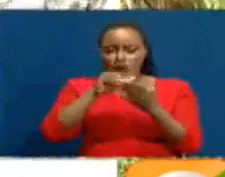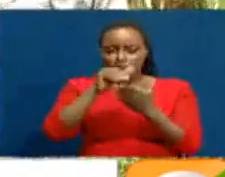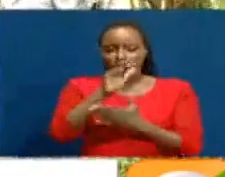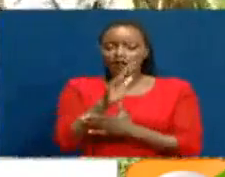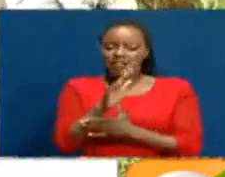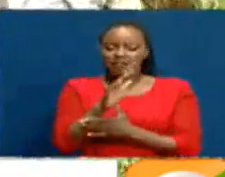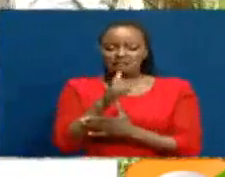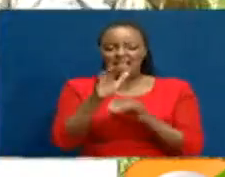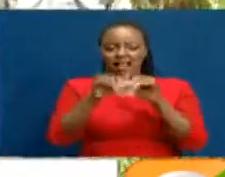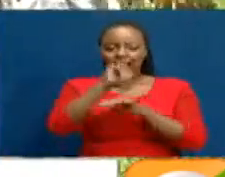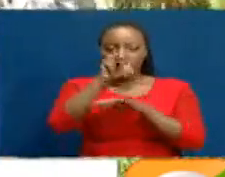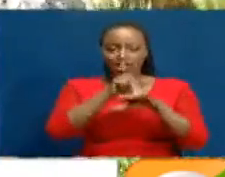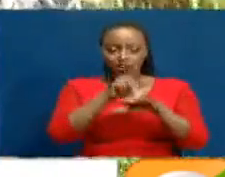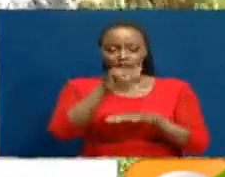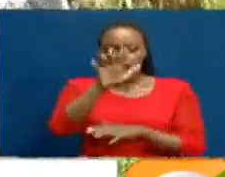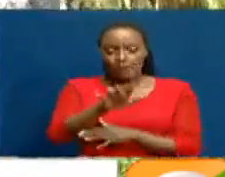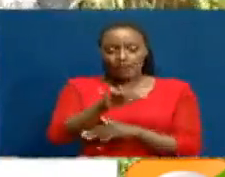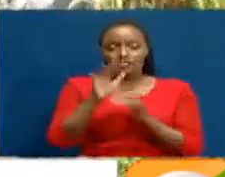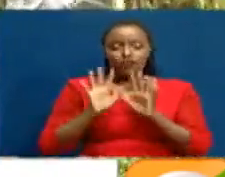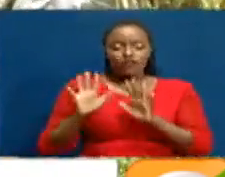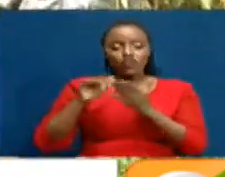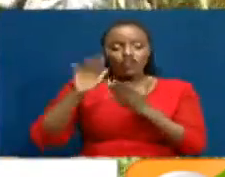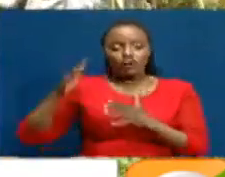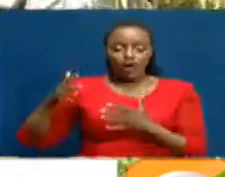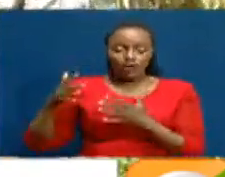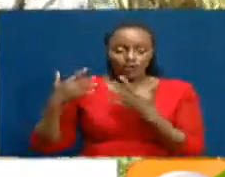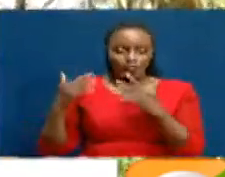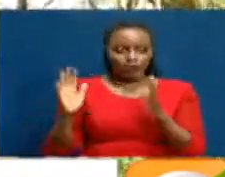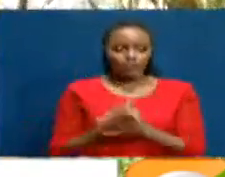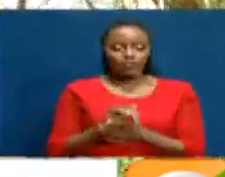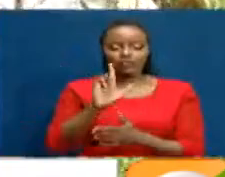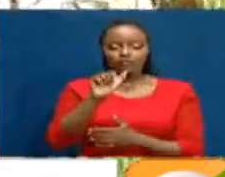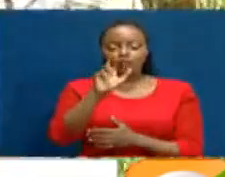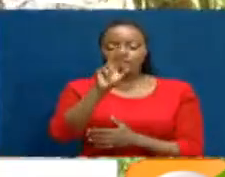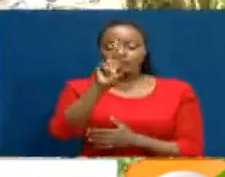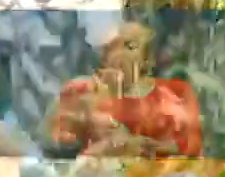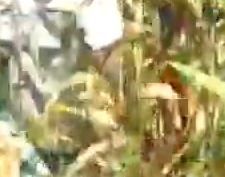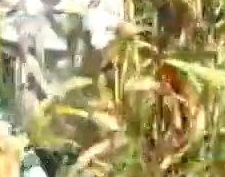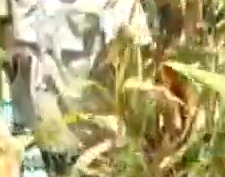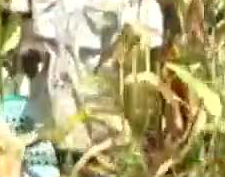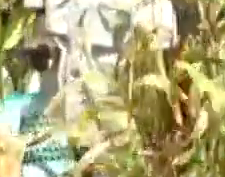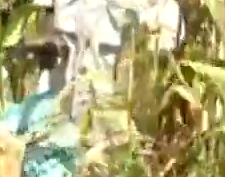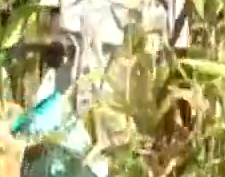eneo hili ili kuepuka hasara zaidi. Laura Otieno, Runinga ya Citizen.